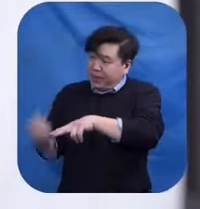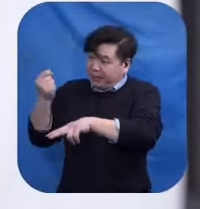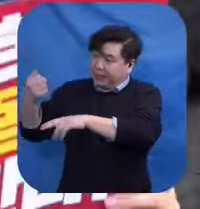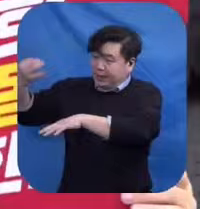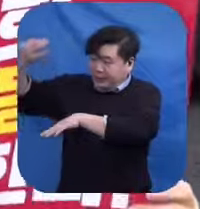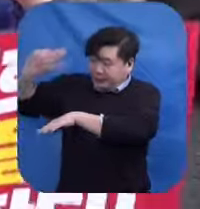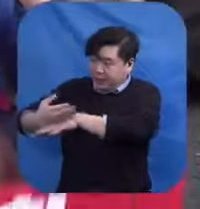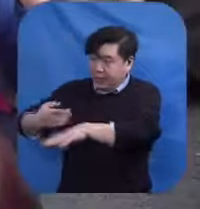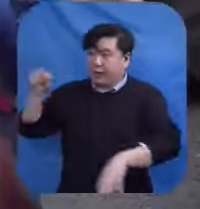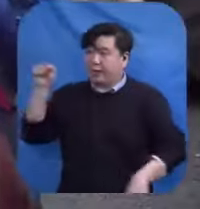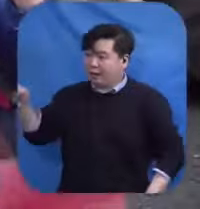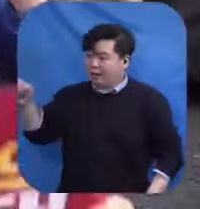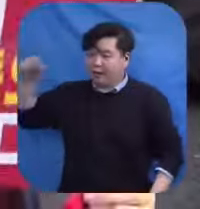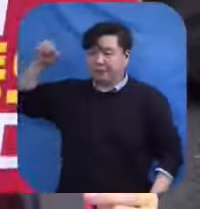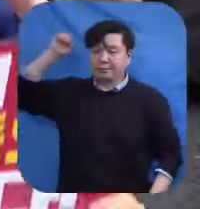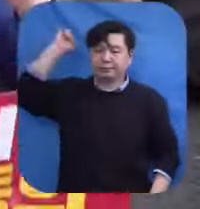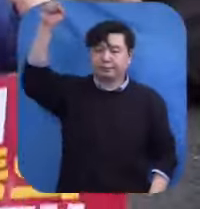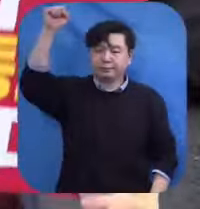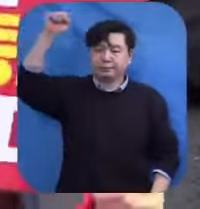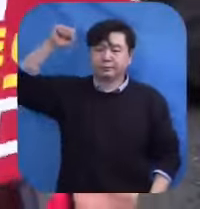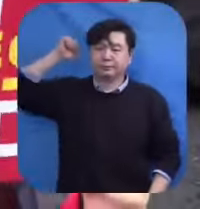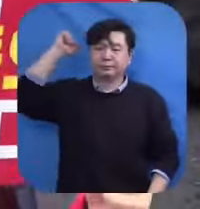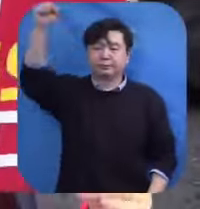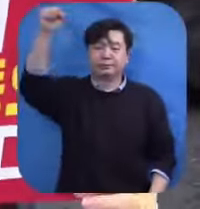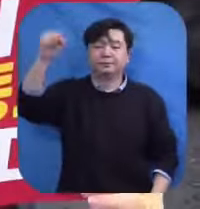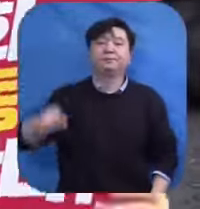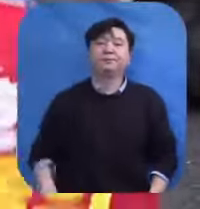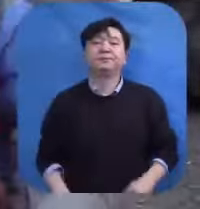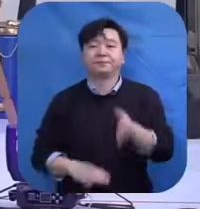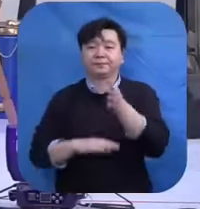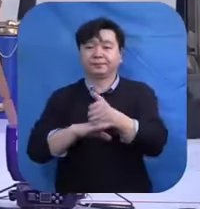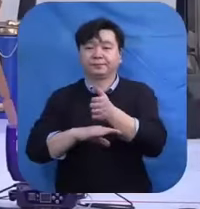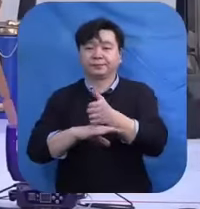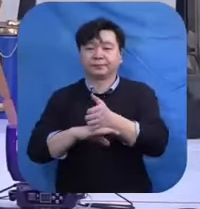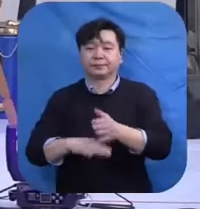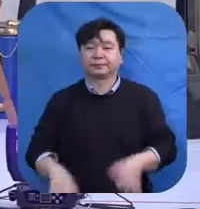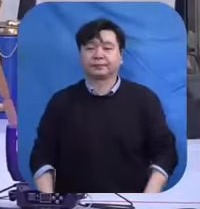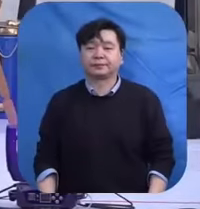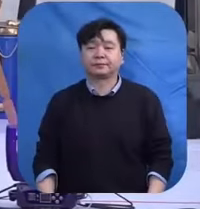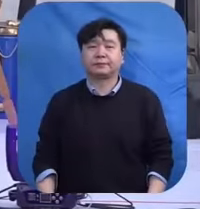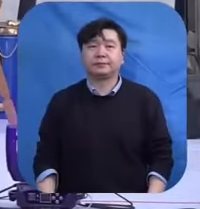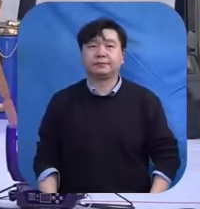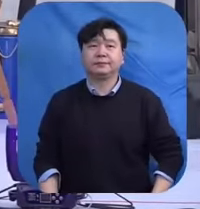사죄하라! 네, 고맙습니다, 여러분.